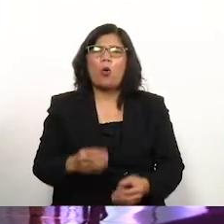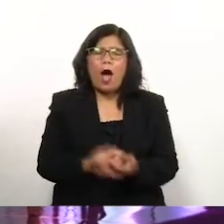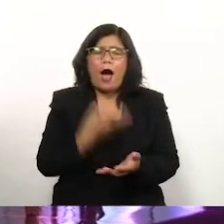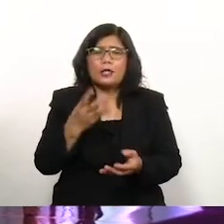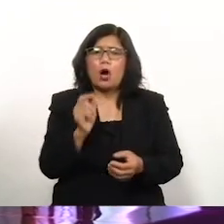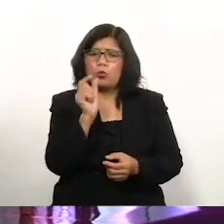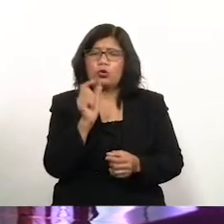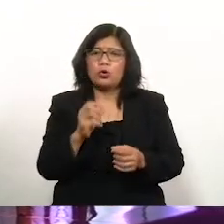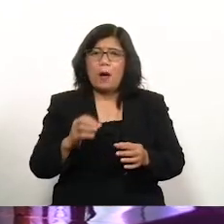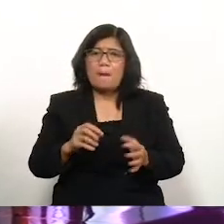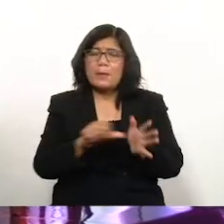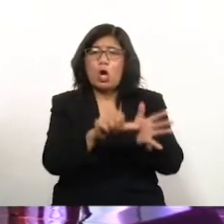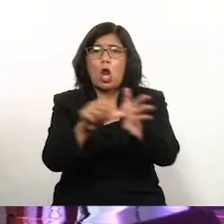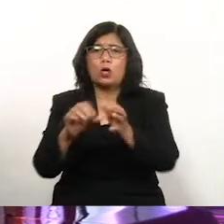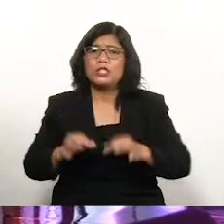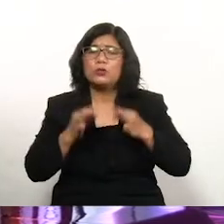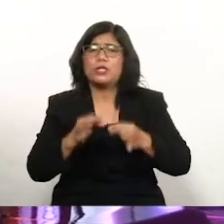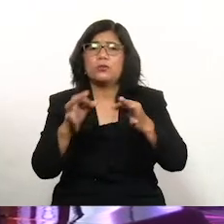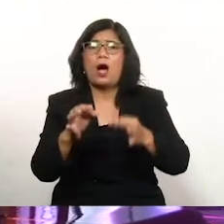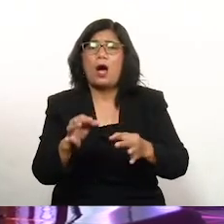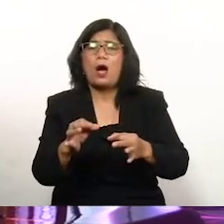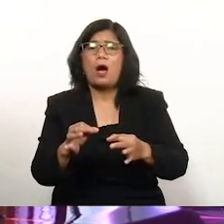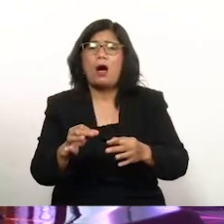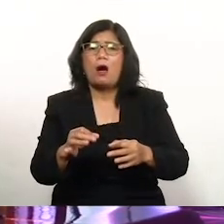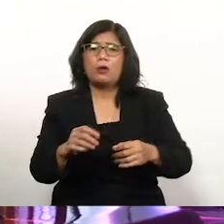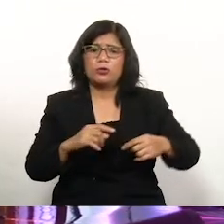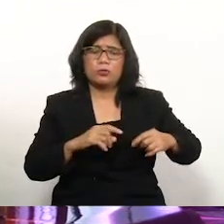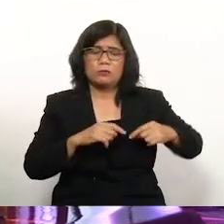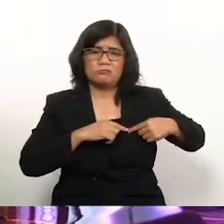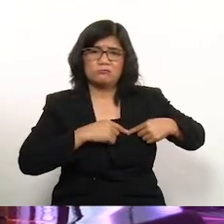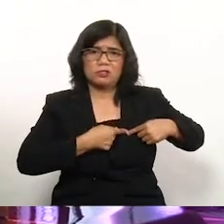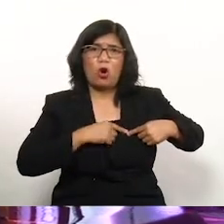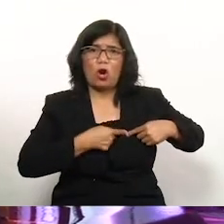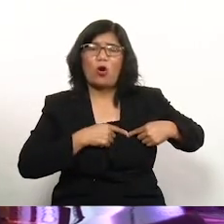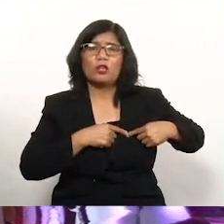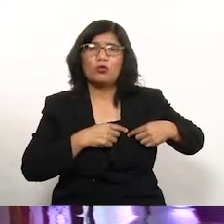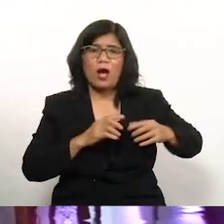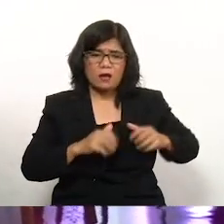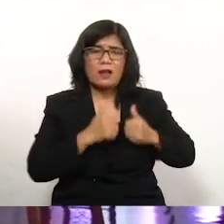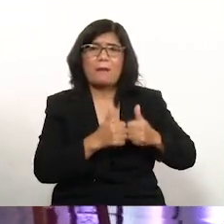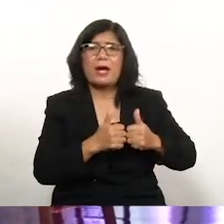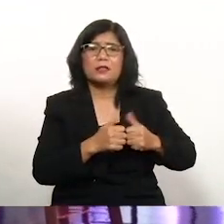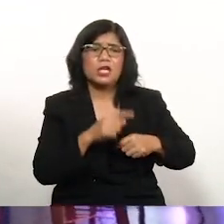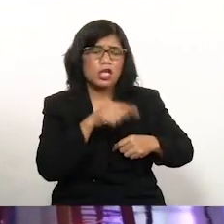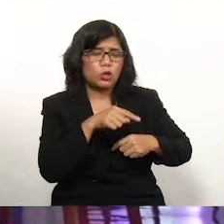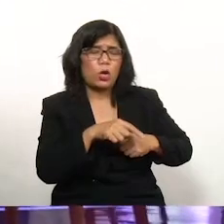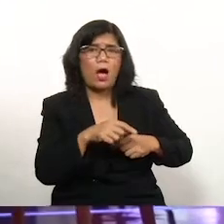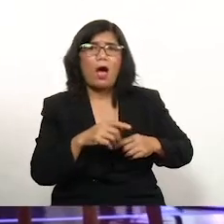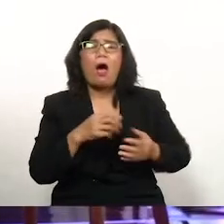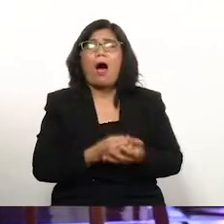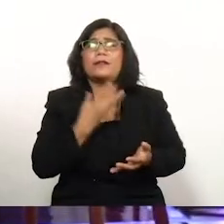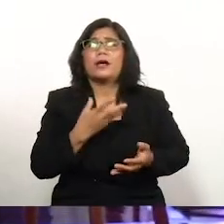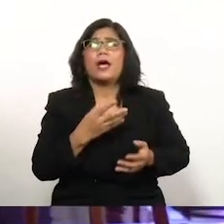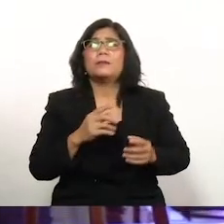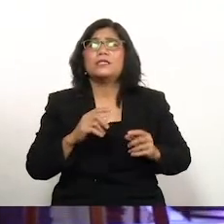untuk menjadi berkat buat banyak orang untuk menyelamatkan orang-orang yang terluka dan terbuang maka saya berinama harta kekayaan menjadi alat